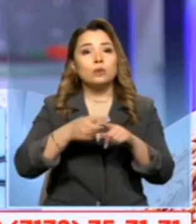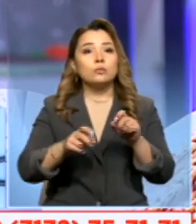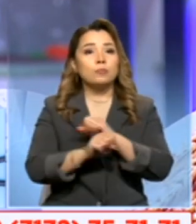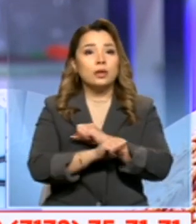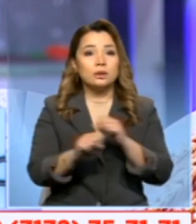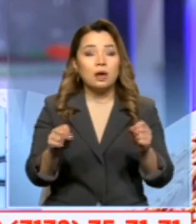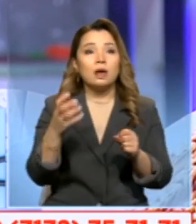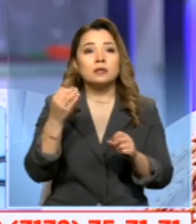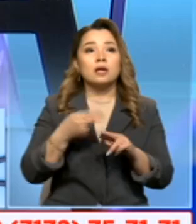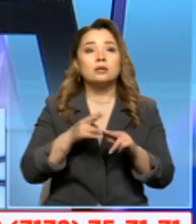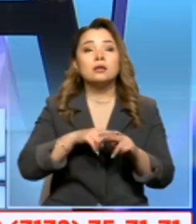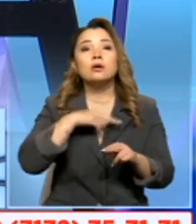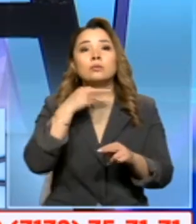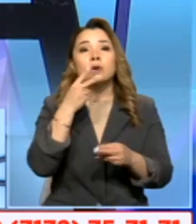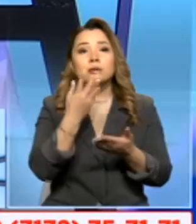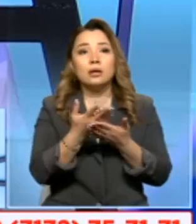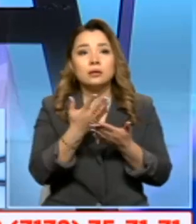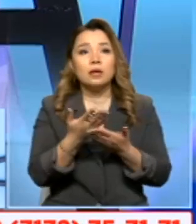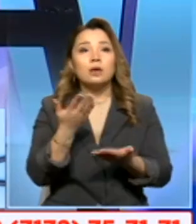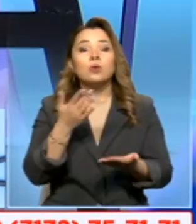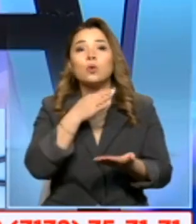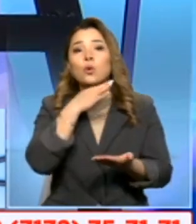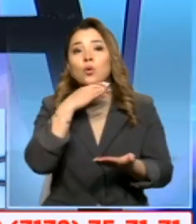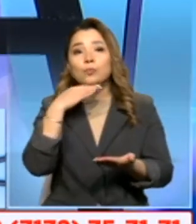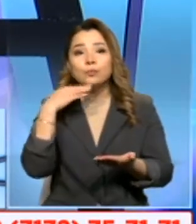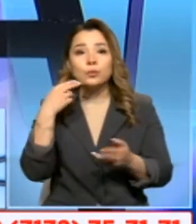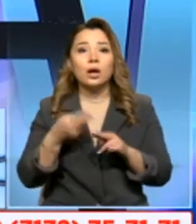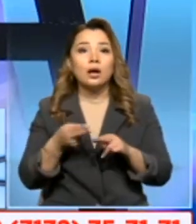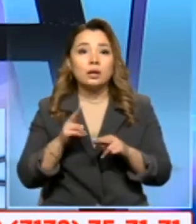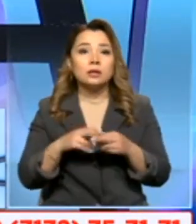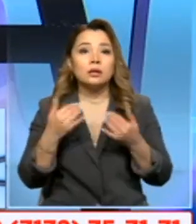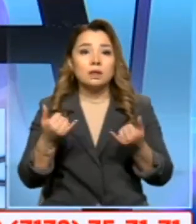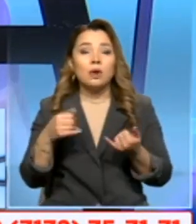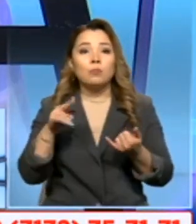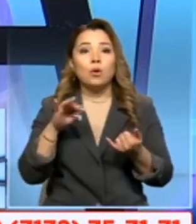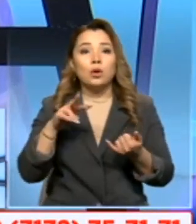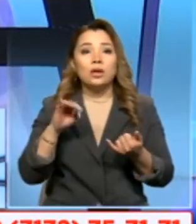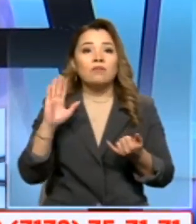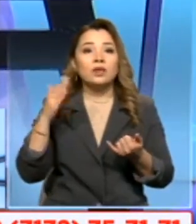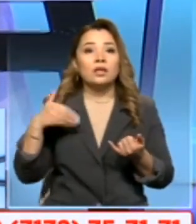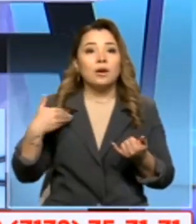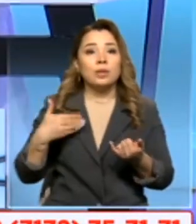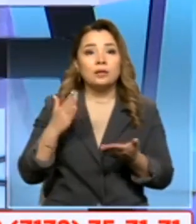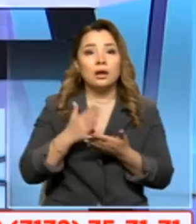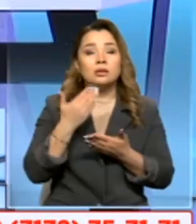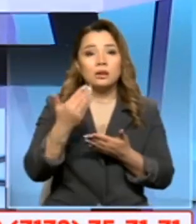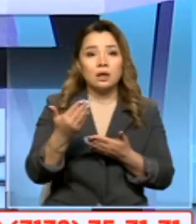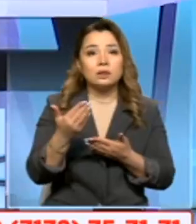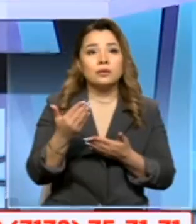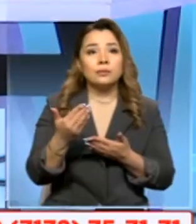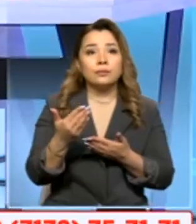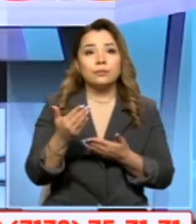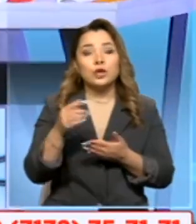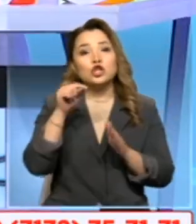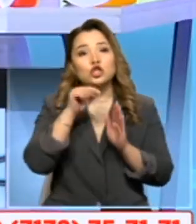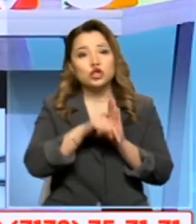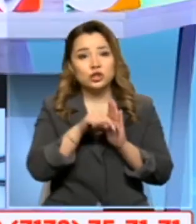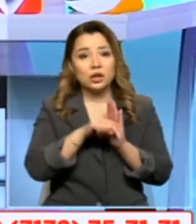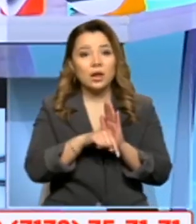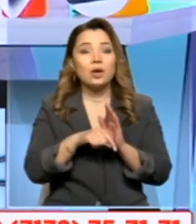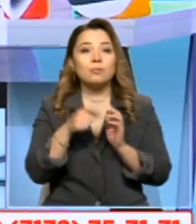қоспайсыз. И тағы да мұқият болыңыз. Көп қазір... поливитаминдер деп жатамыз, yeah. Поливитаминдердің